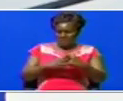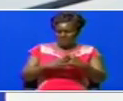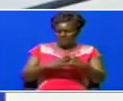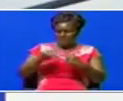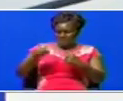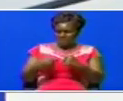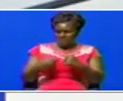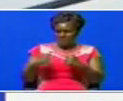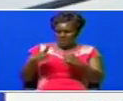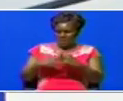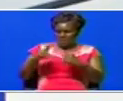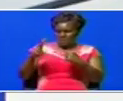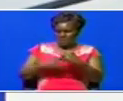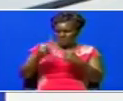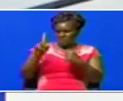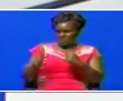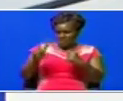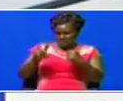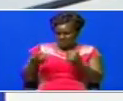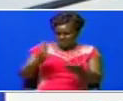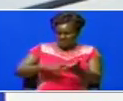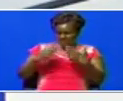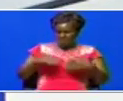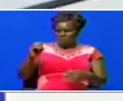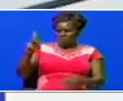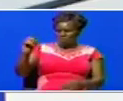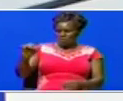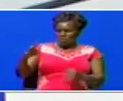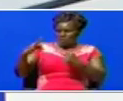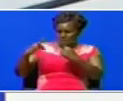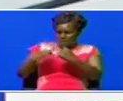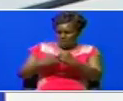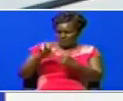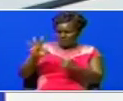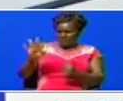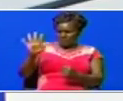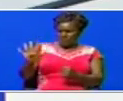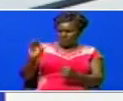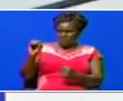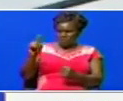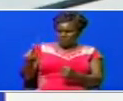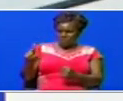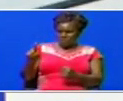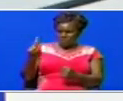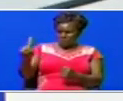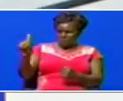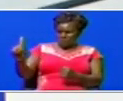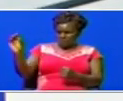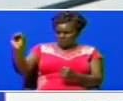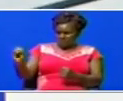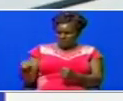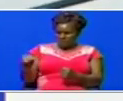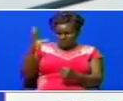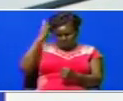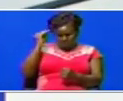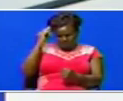949,971 registered voters. John Ekuru Aukot, 835, 0.11%. Mohamed